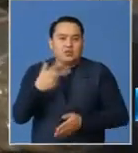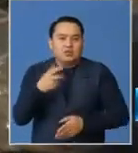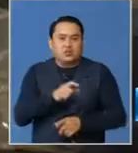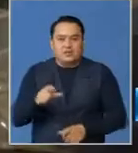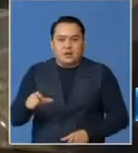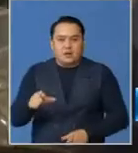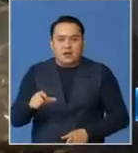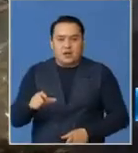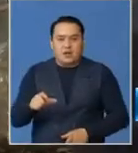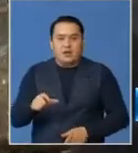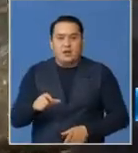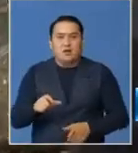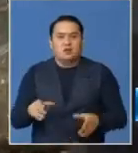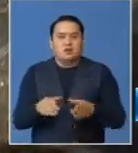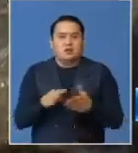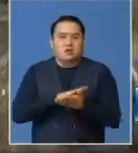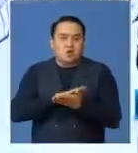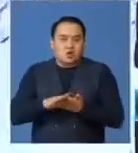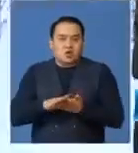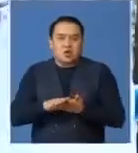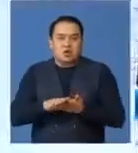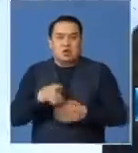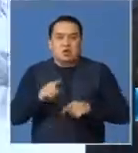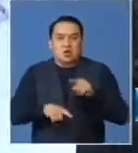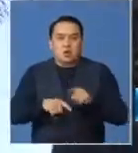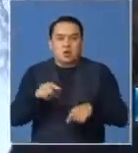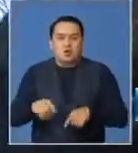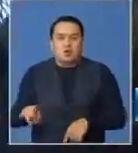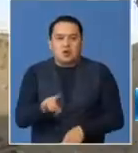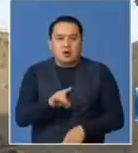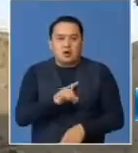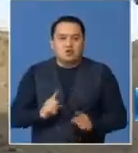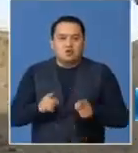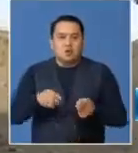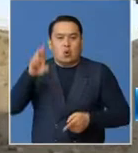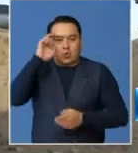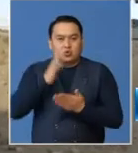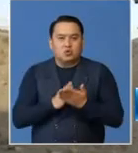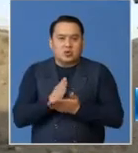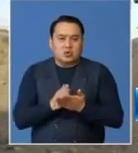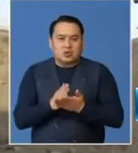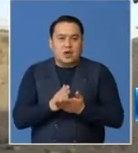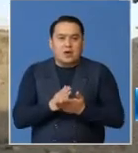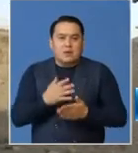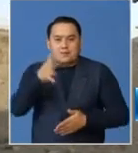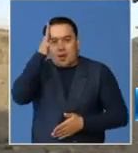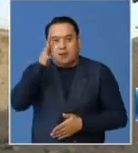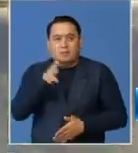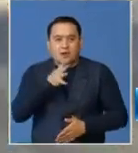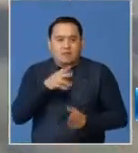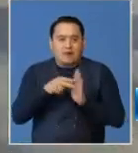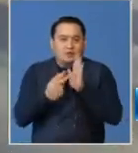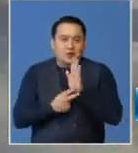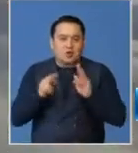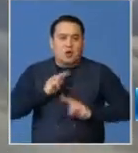человек. В основном в ряды борцов за чистоту и красоту родного края вступают государственные служащие. За 5 месяцев